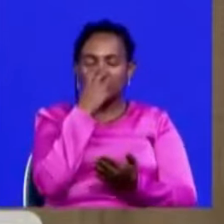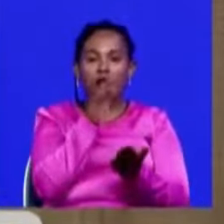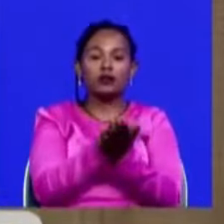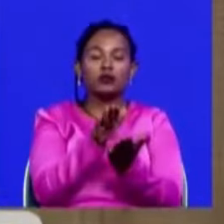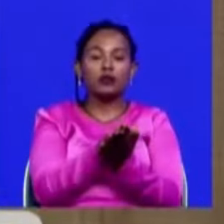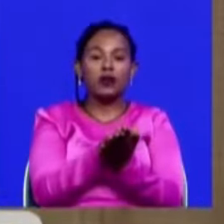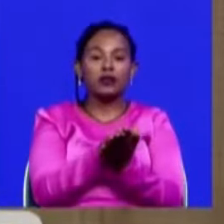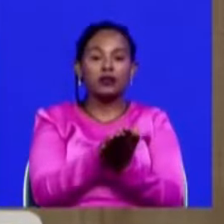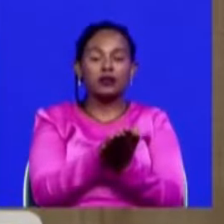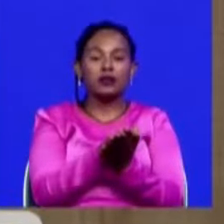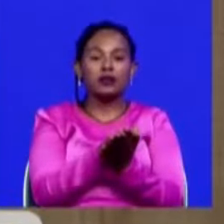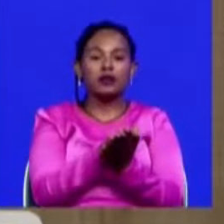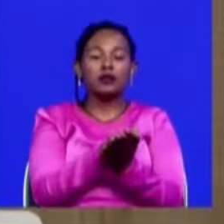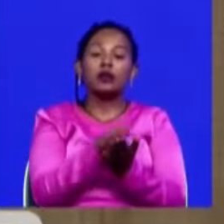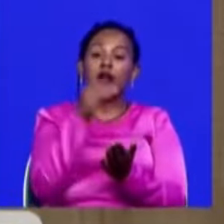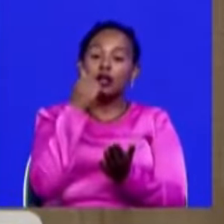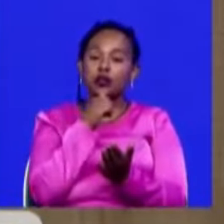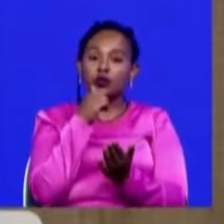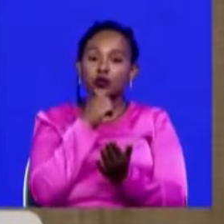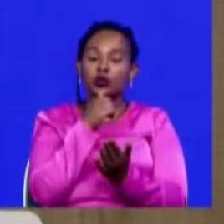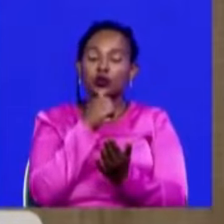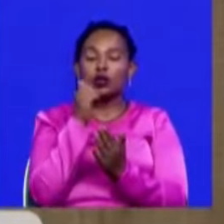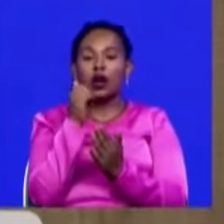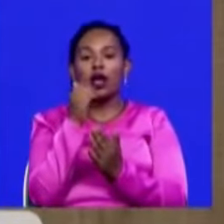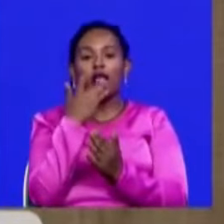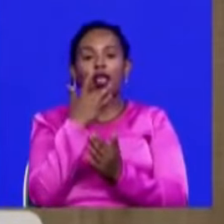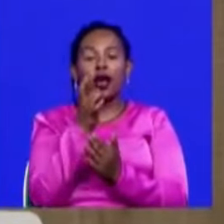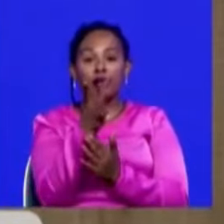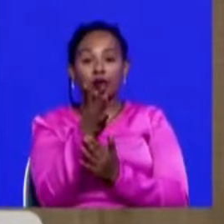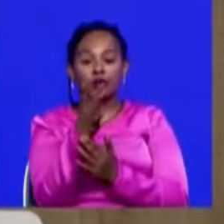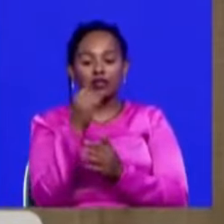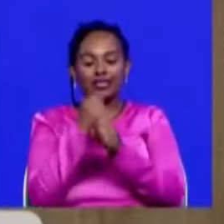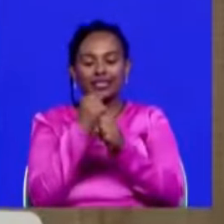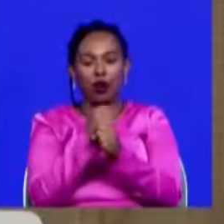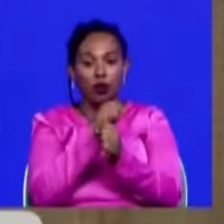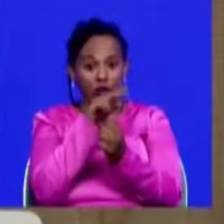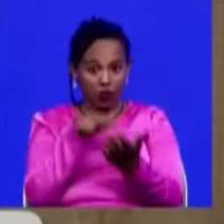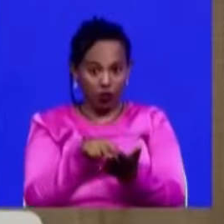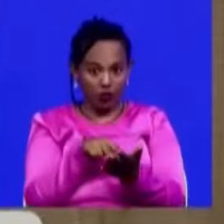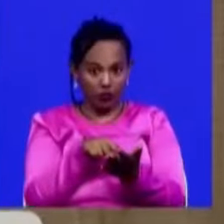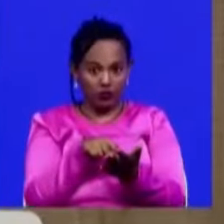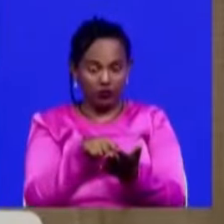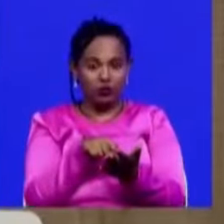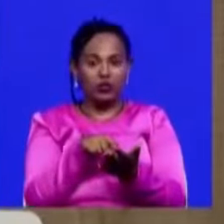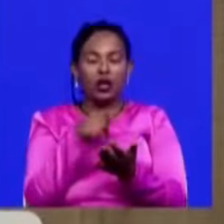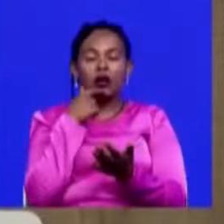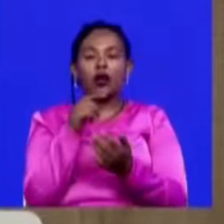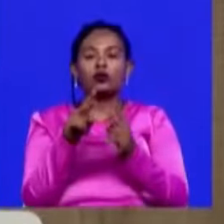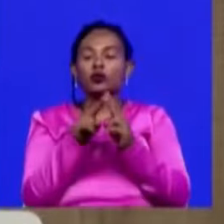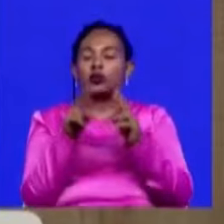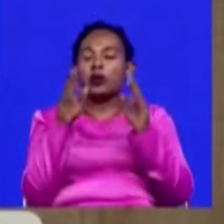ቤት ለሴቶች ሴተኛ አዳሪዎች የተሰራው የነገዋ የሚባለው ተቋም እንዳላችሁት አስደማሚ